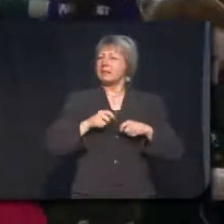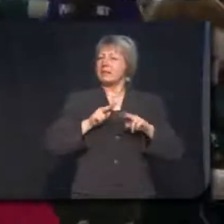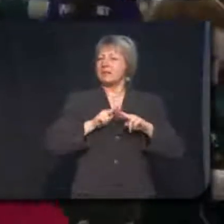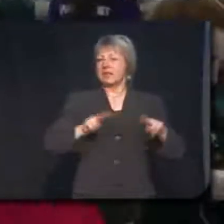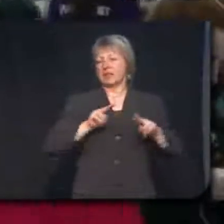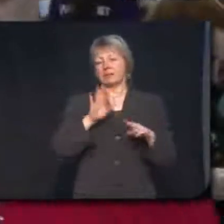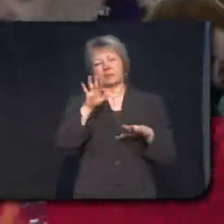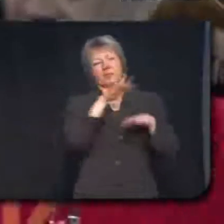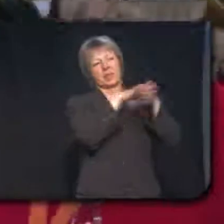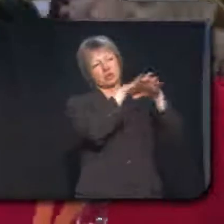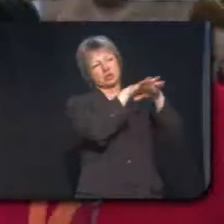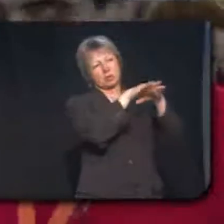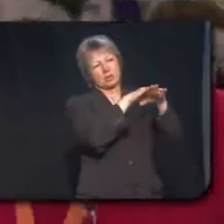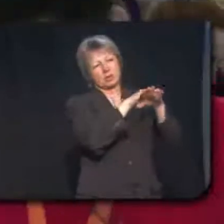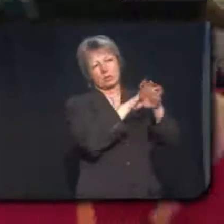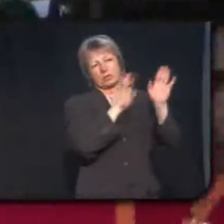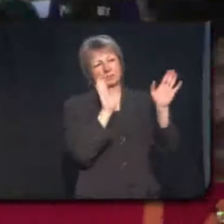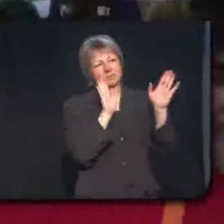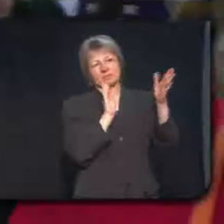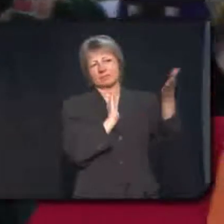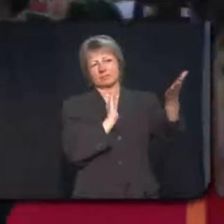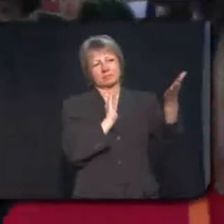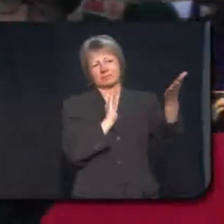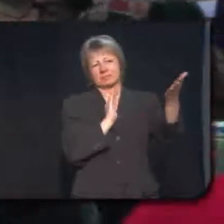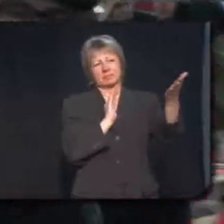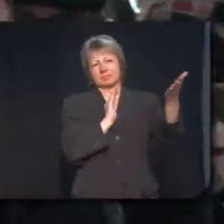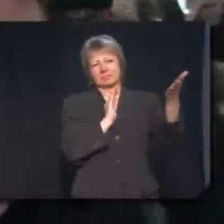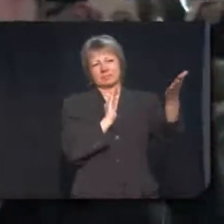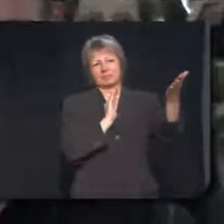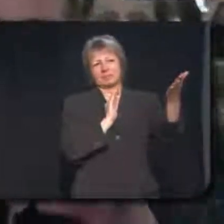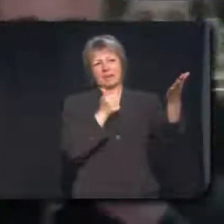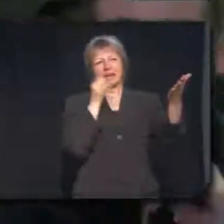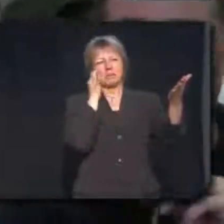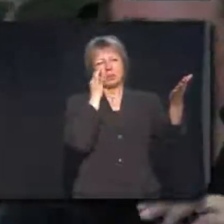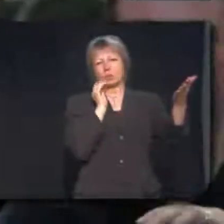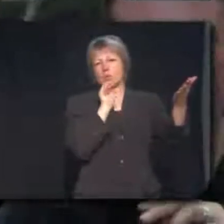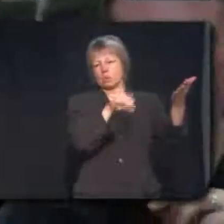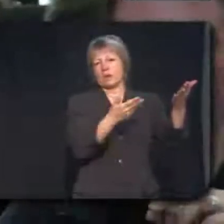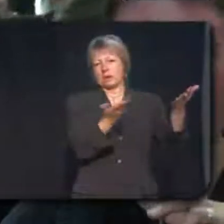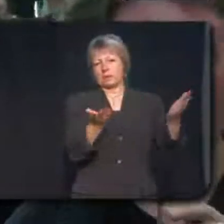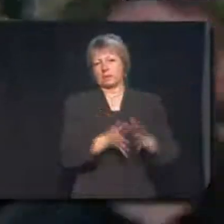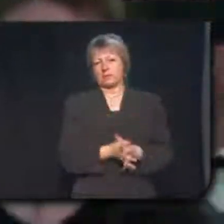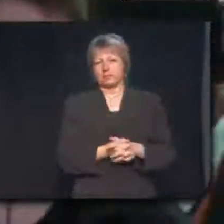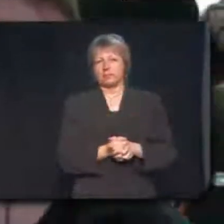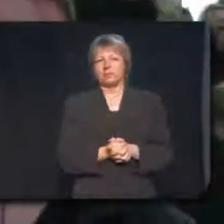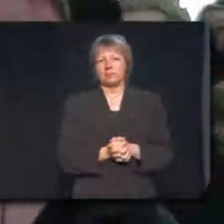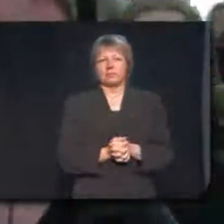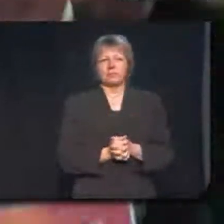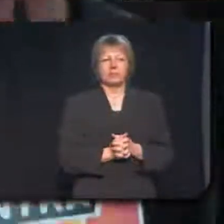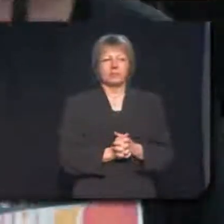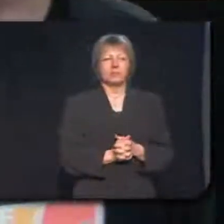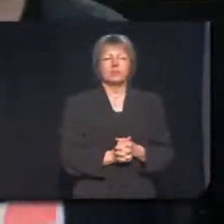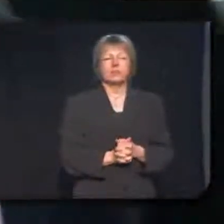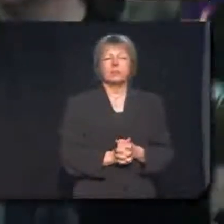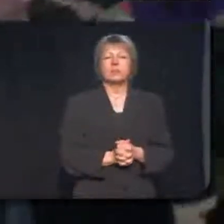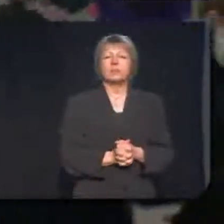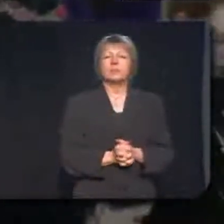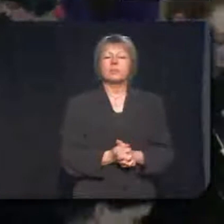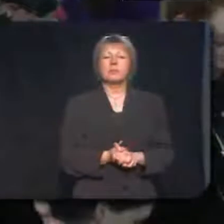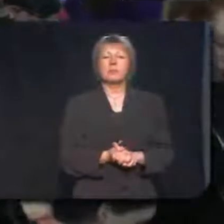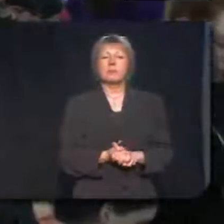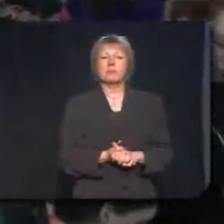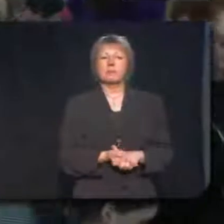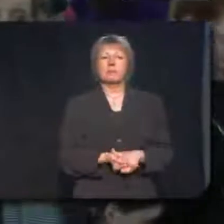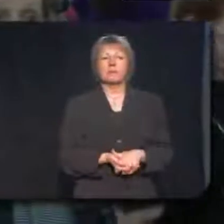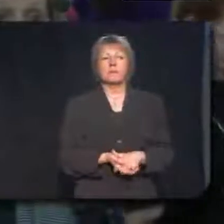tut mir leid Zeit und eine pro rede bitte wir haben an dieser Stelle